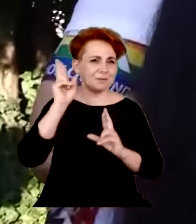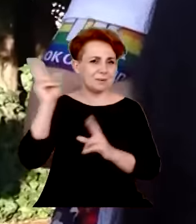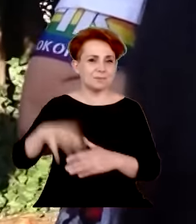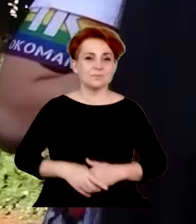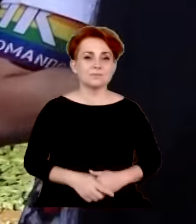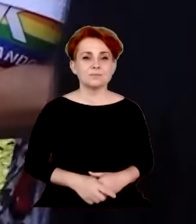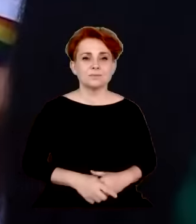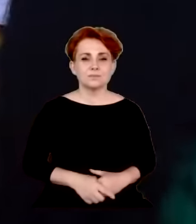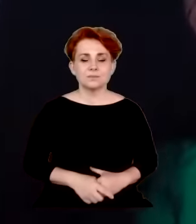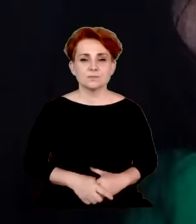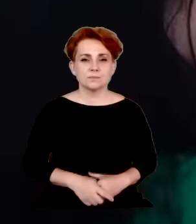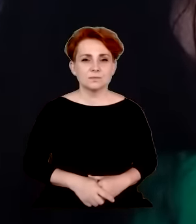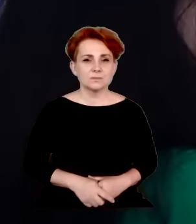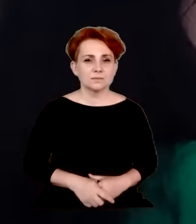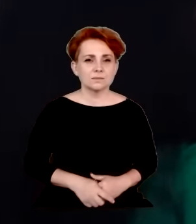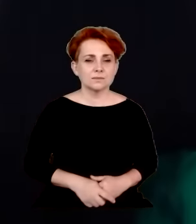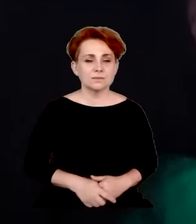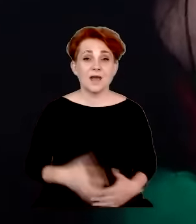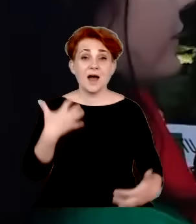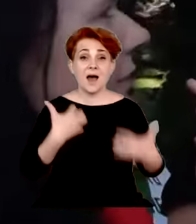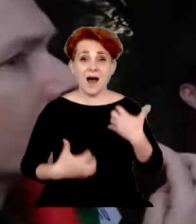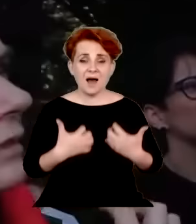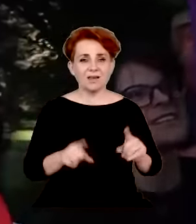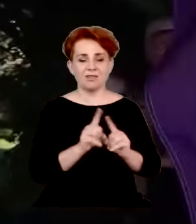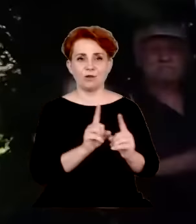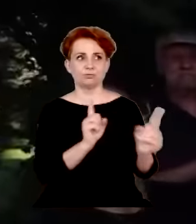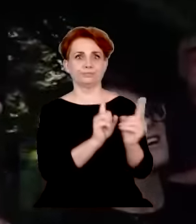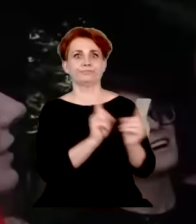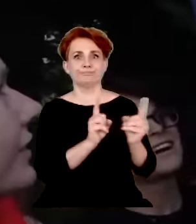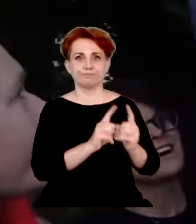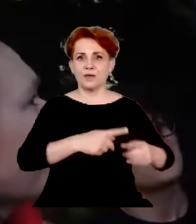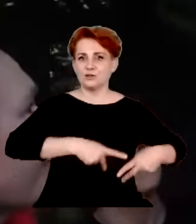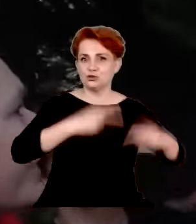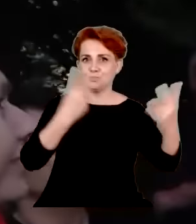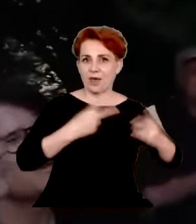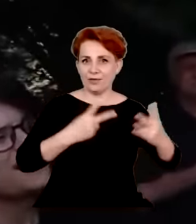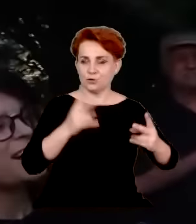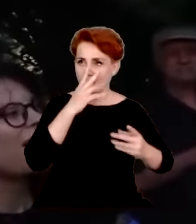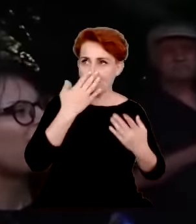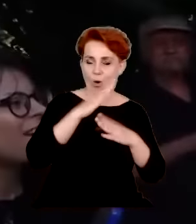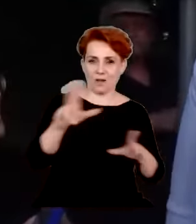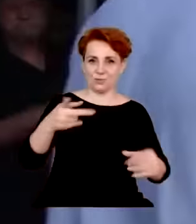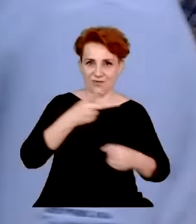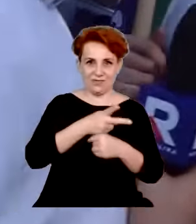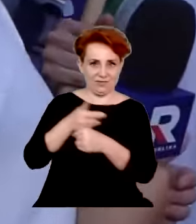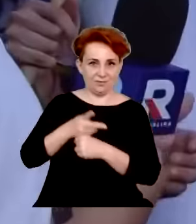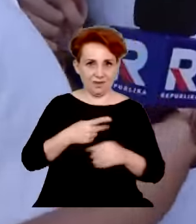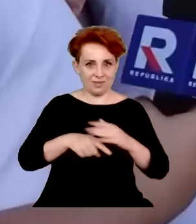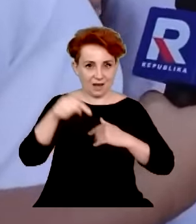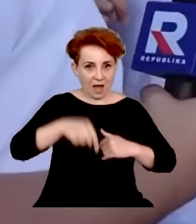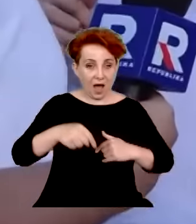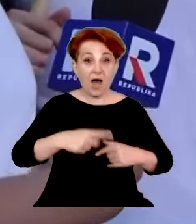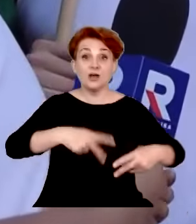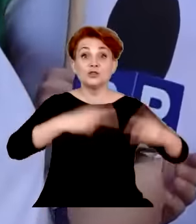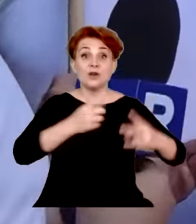Telewidienie Respublika. Z agresją spotykają się również dziennikarze Telewizji Republika, którzy relacjonują protesty aborcjonistów. Naszego dziennikarza w